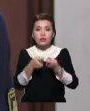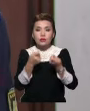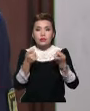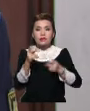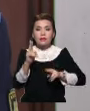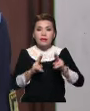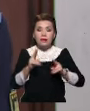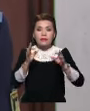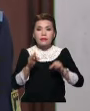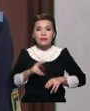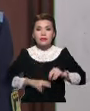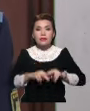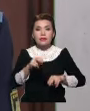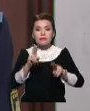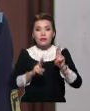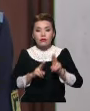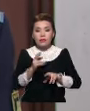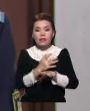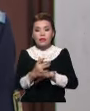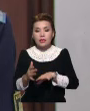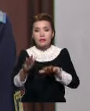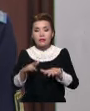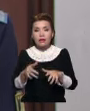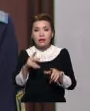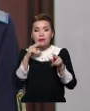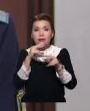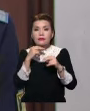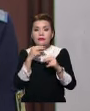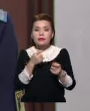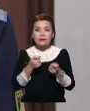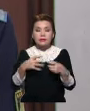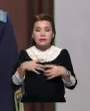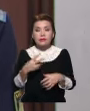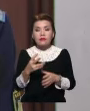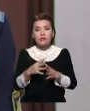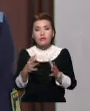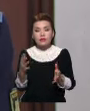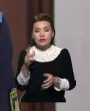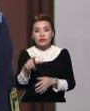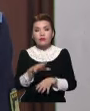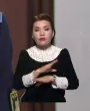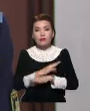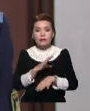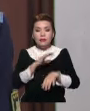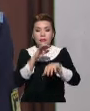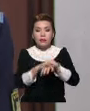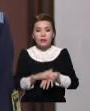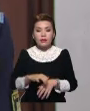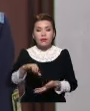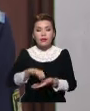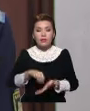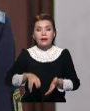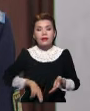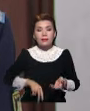при ведении строительных работ, повлекшей по неосторожности смерть двух и более лиц. В ходе расследования добыты доказательства причастности